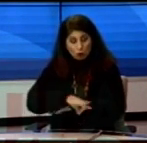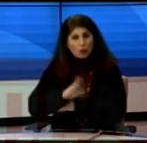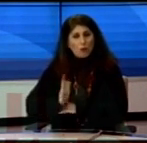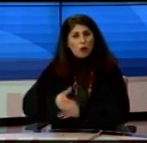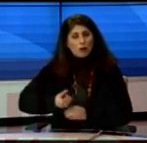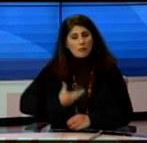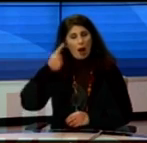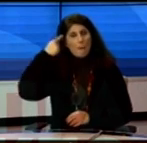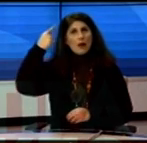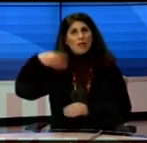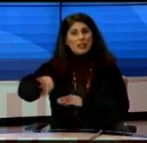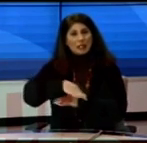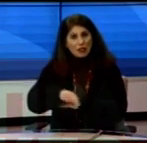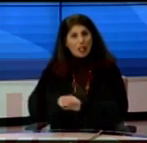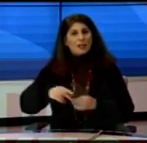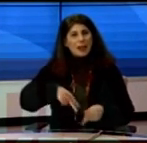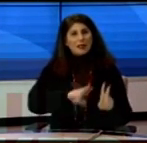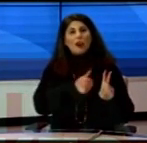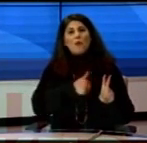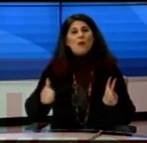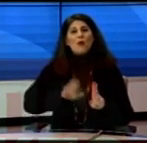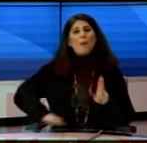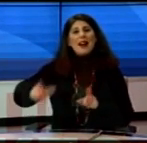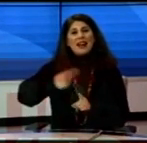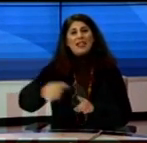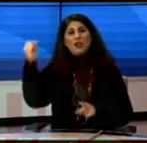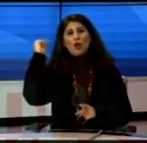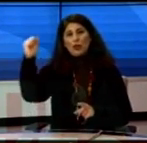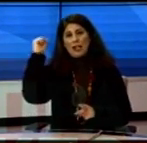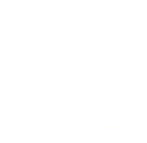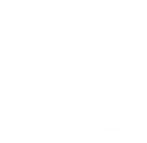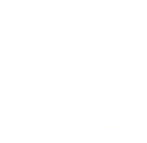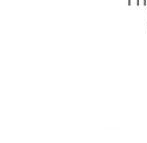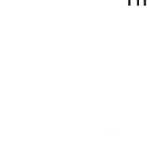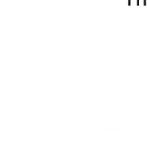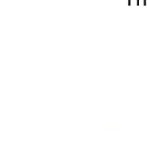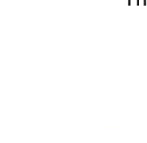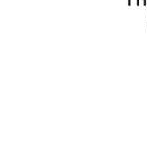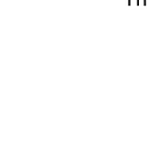να σχεδιάσει και να υλοποιήσει μόνο το πανελλήνιο σοσιαλιστικό κίνημα.